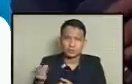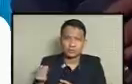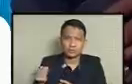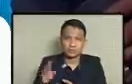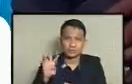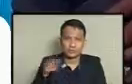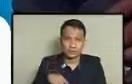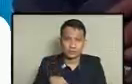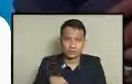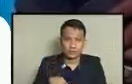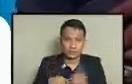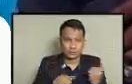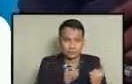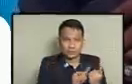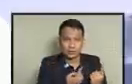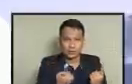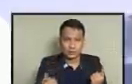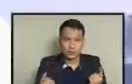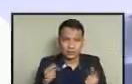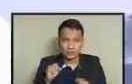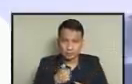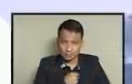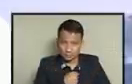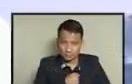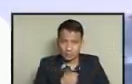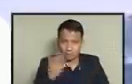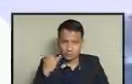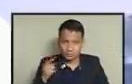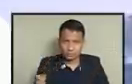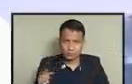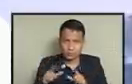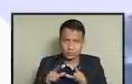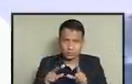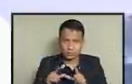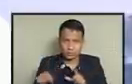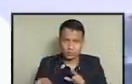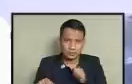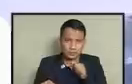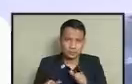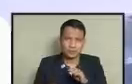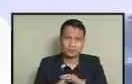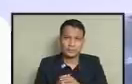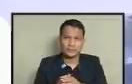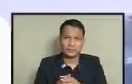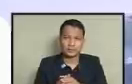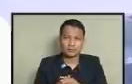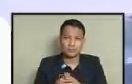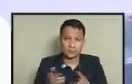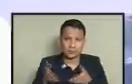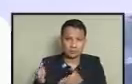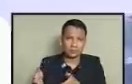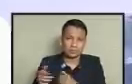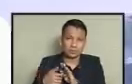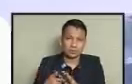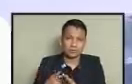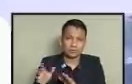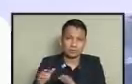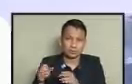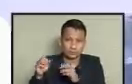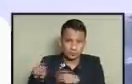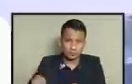ng 4,000 sa bawat SG nila para daw po sa lisensya na non-appearance at bahala na raw po yung kanilang